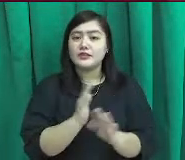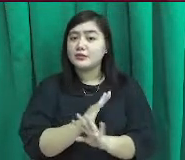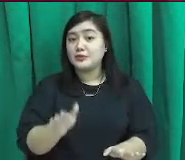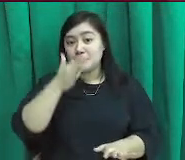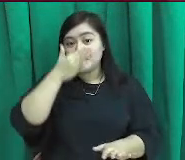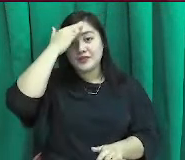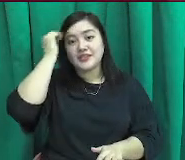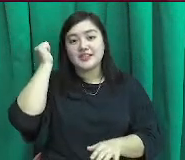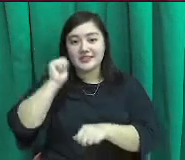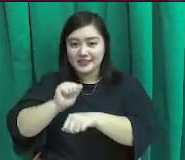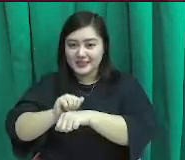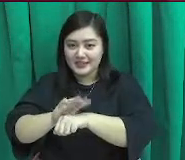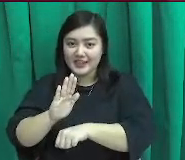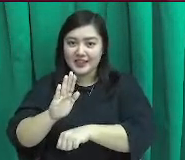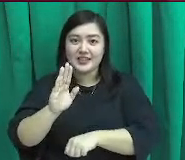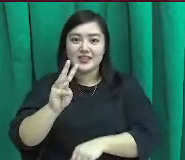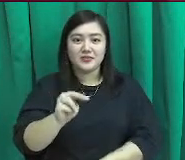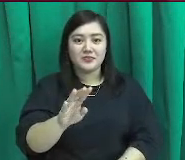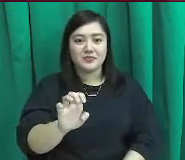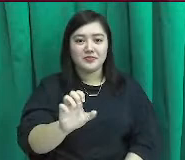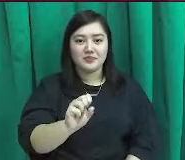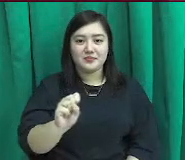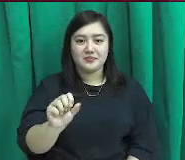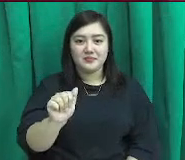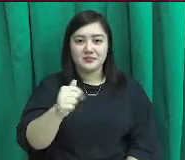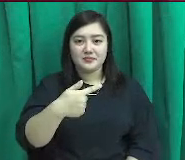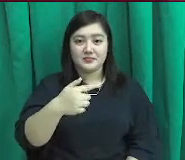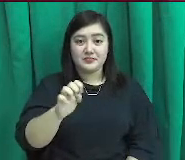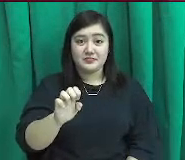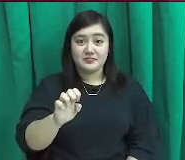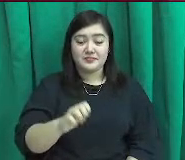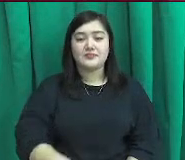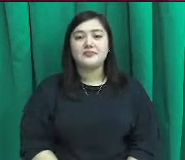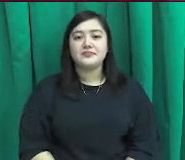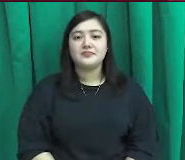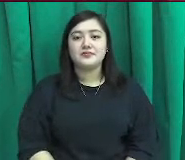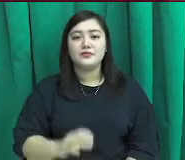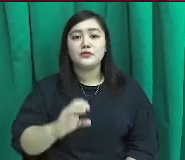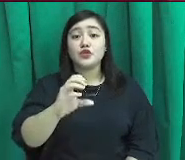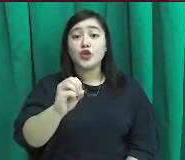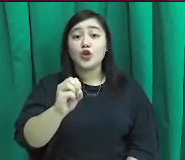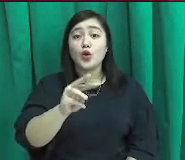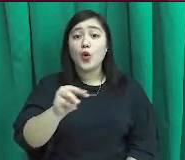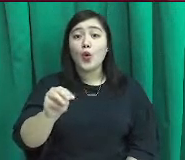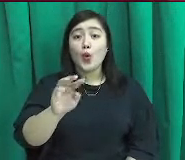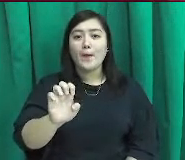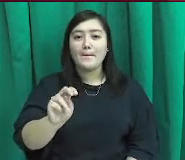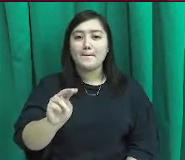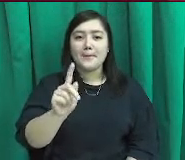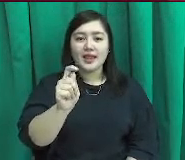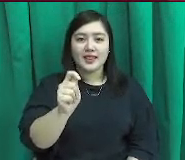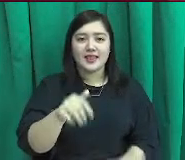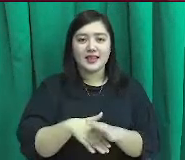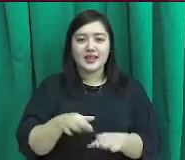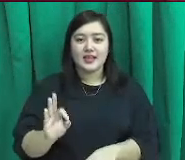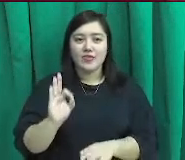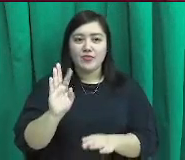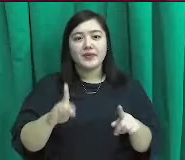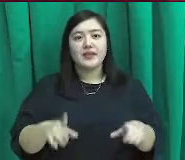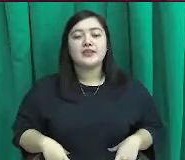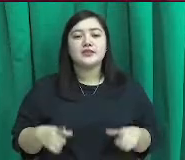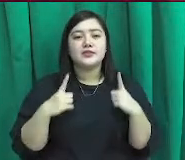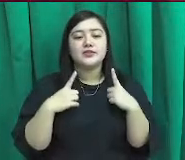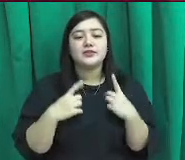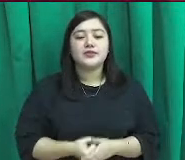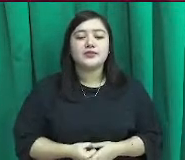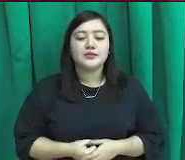para malaman natin kung ano ang mga reaction ninyo dyan sa yes, amen. Alright, thank you. Alright, and of